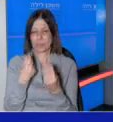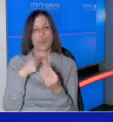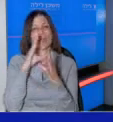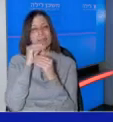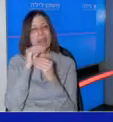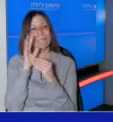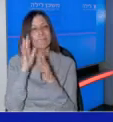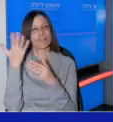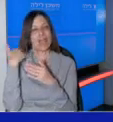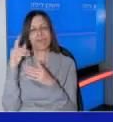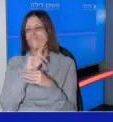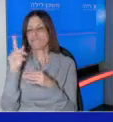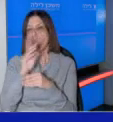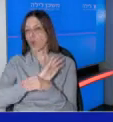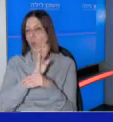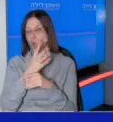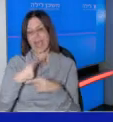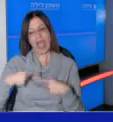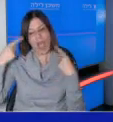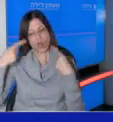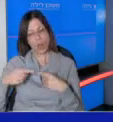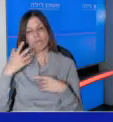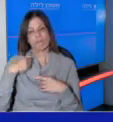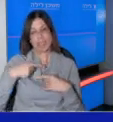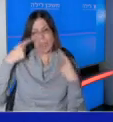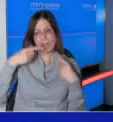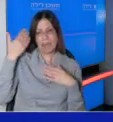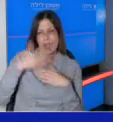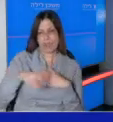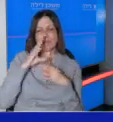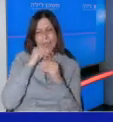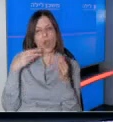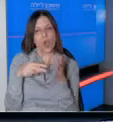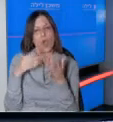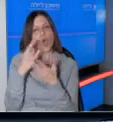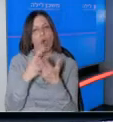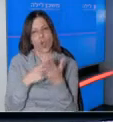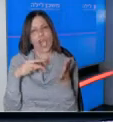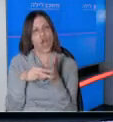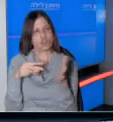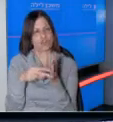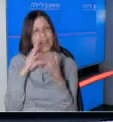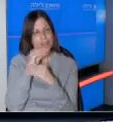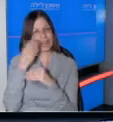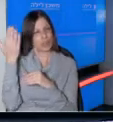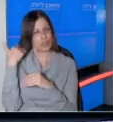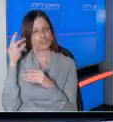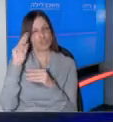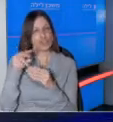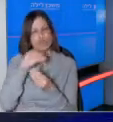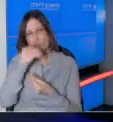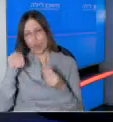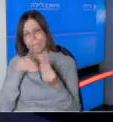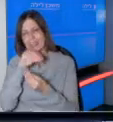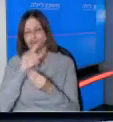ולא קורונה, היום ובימים האחרונים. אני רוצה להתחיל מחוק החשמל. דיברנו אני ואתה על חוק החשמל. יש פה איזה קומבינה שאנחנו